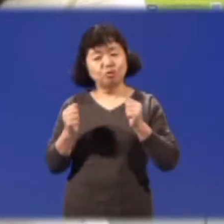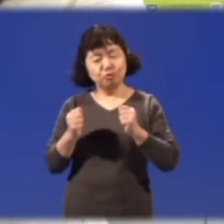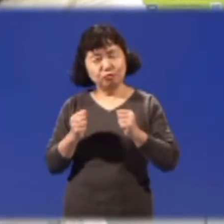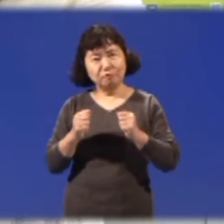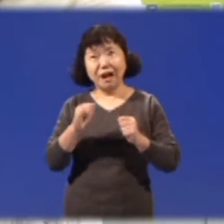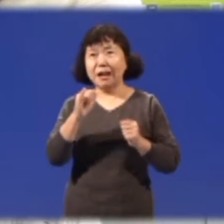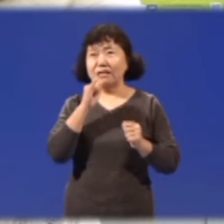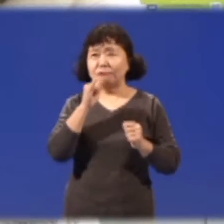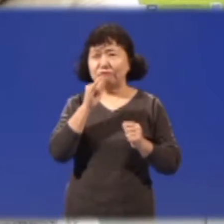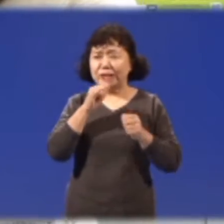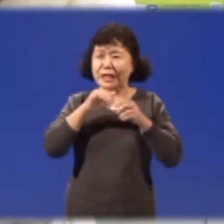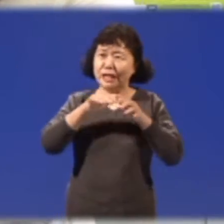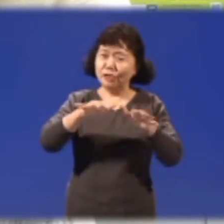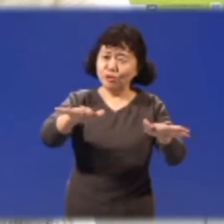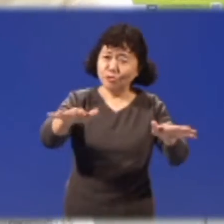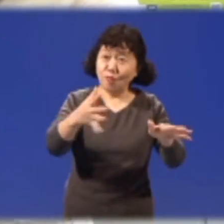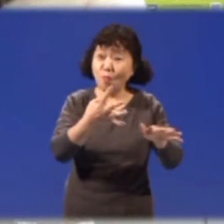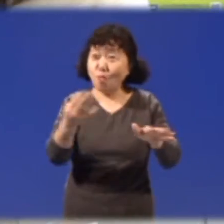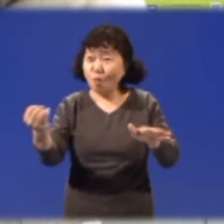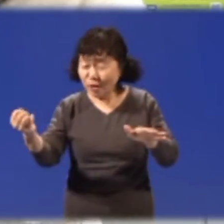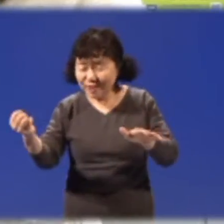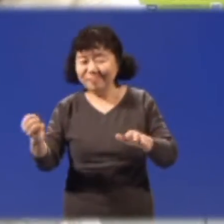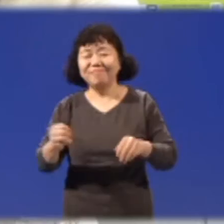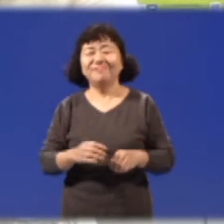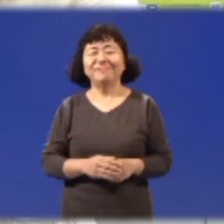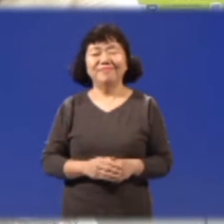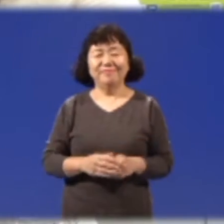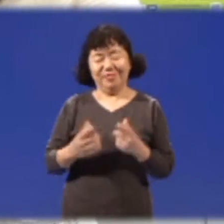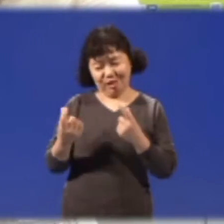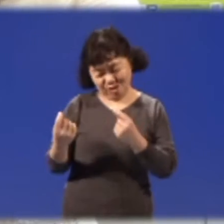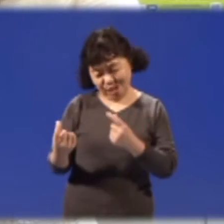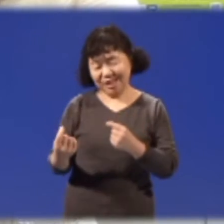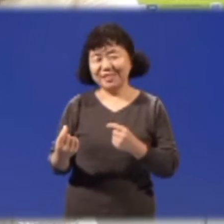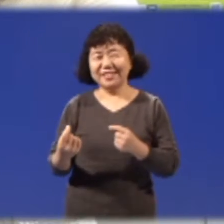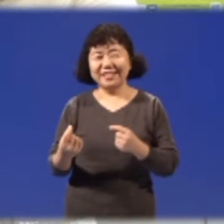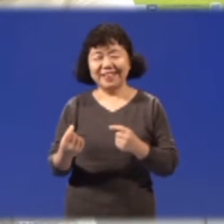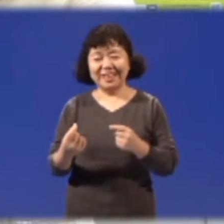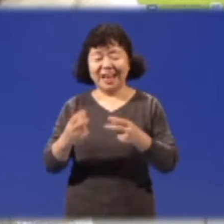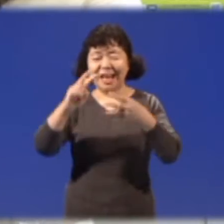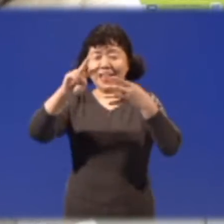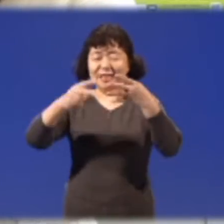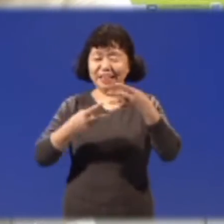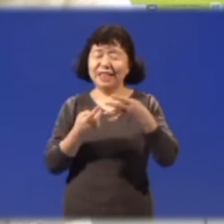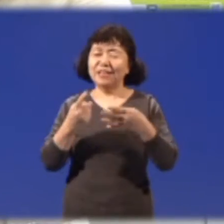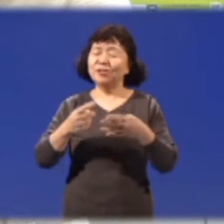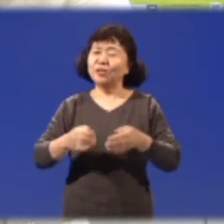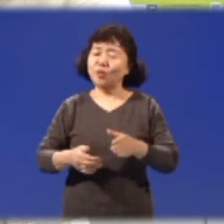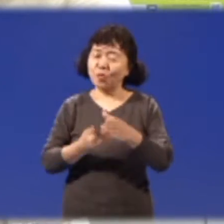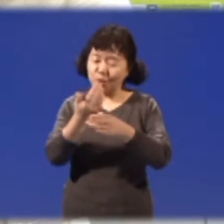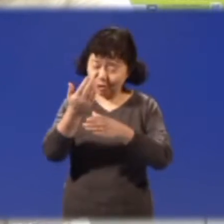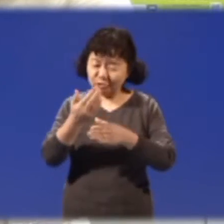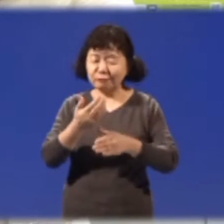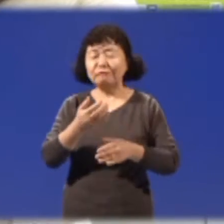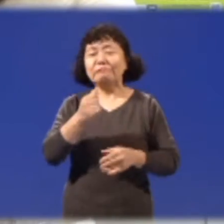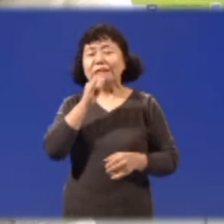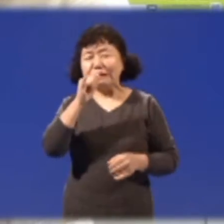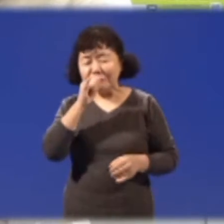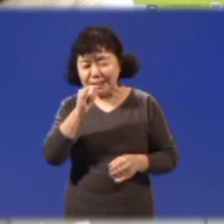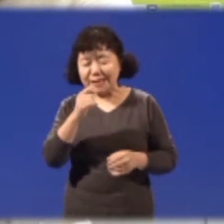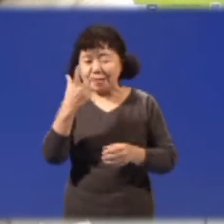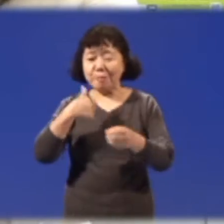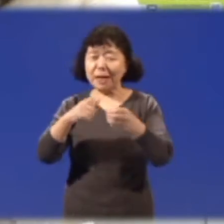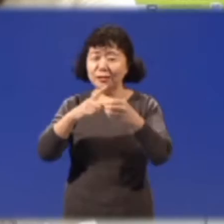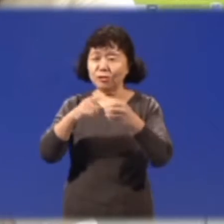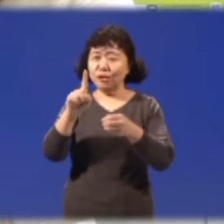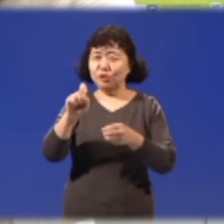冬はインフルエンザが流行することが多いですよね。 はい、季節性のインフルエンザは毎年12月頃から流行